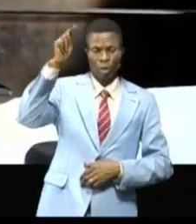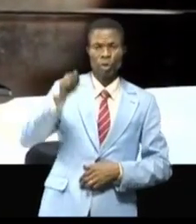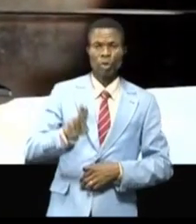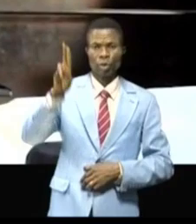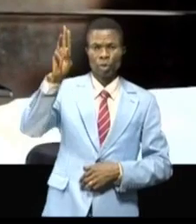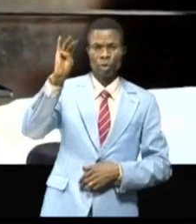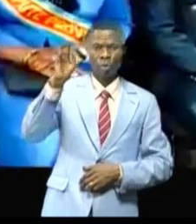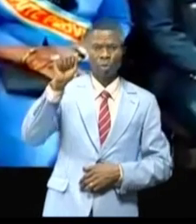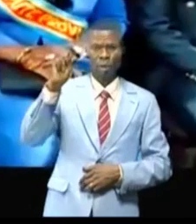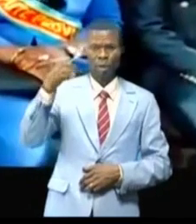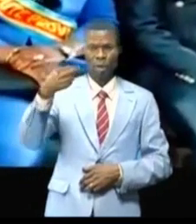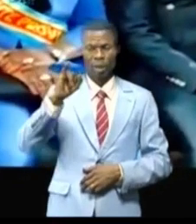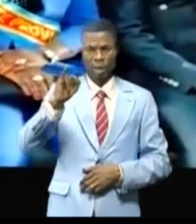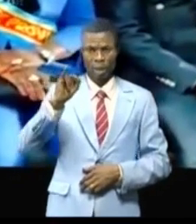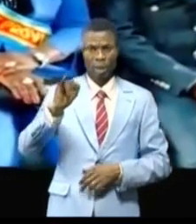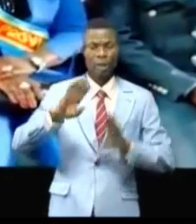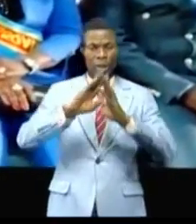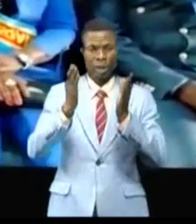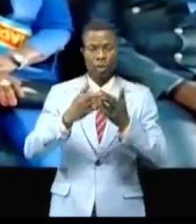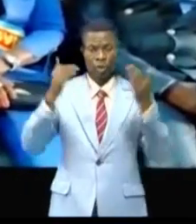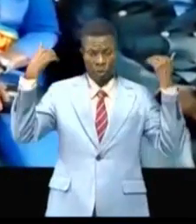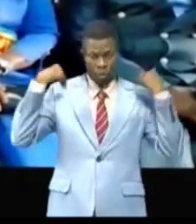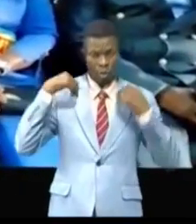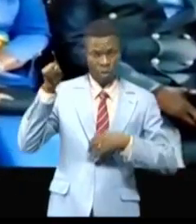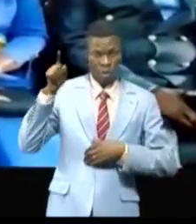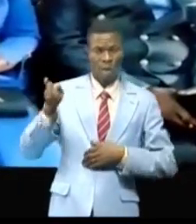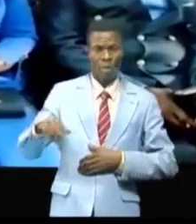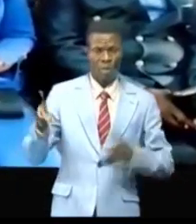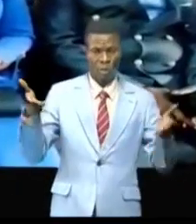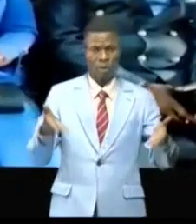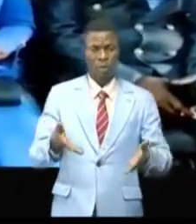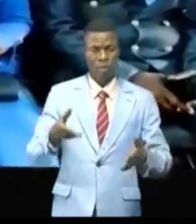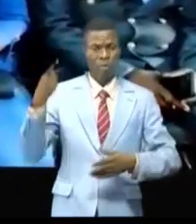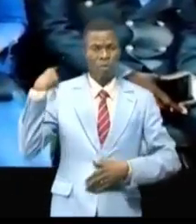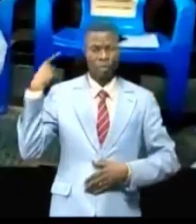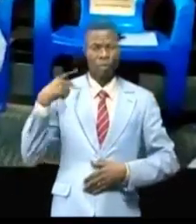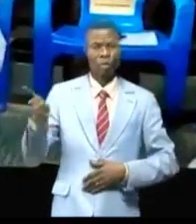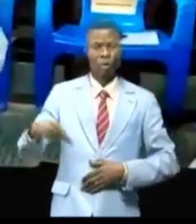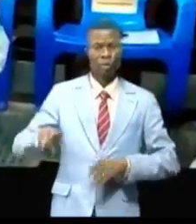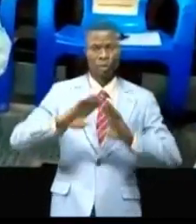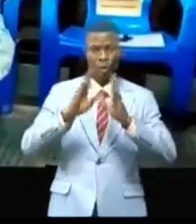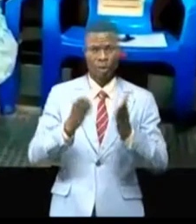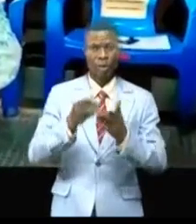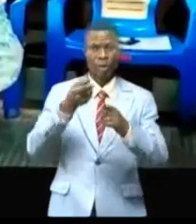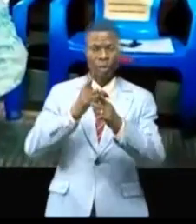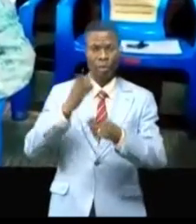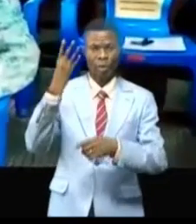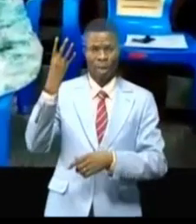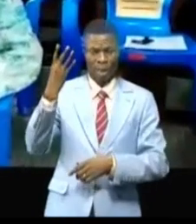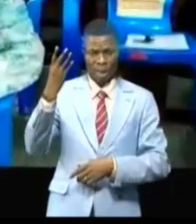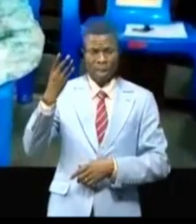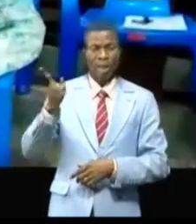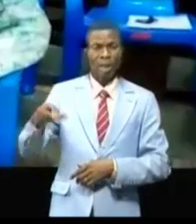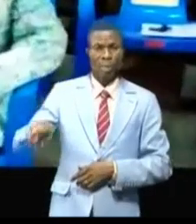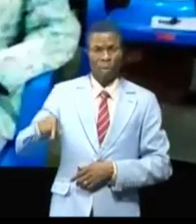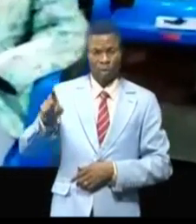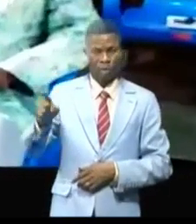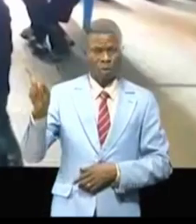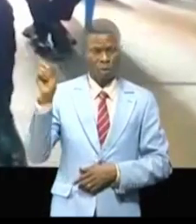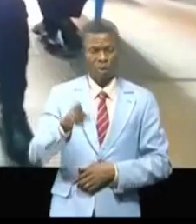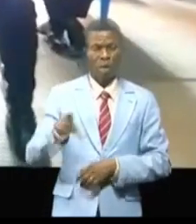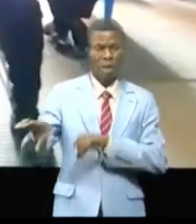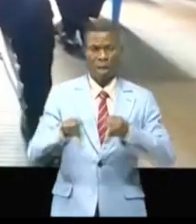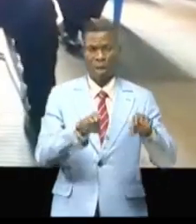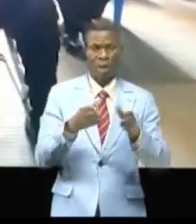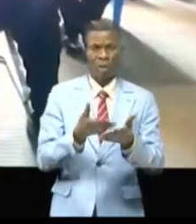la présence des autorités politico-administratives de cette entité et de tous les députés provinciaux venus des quatre territoires qui comptent cette province. Cette